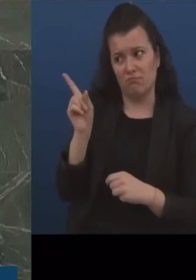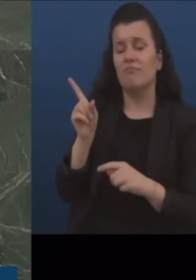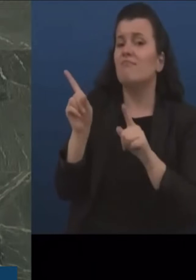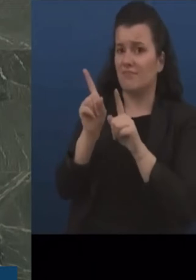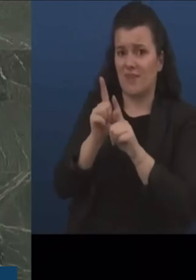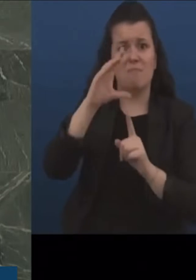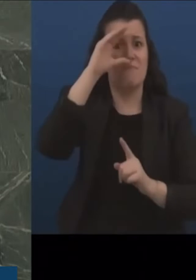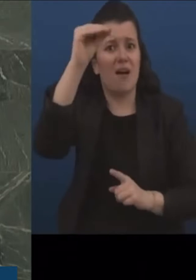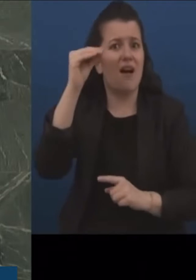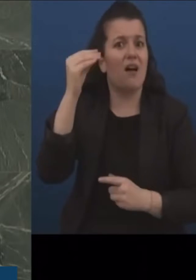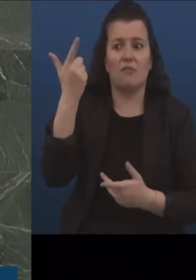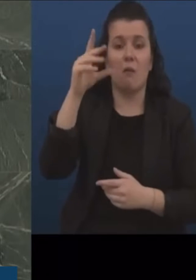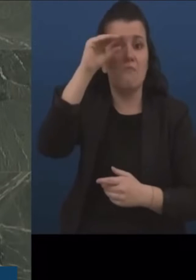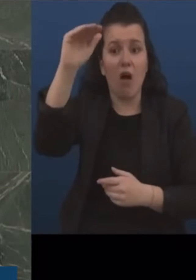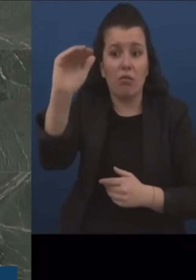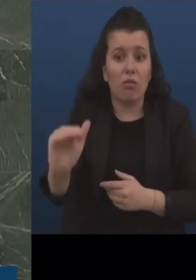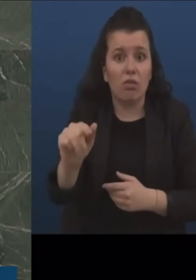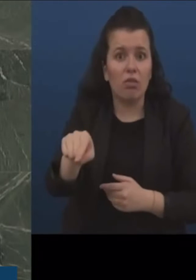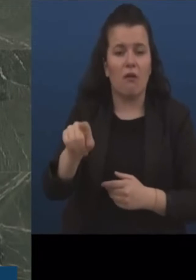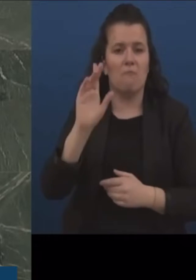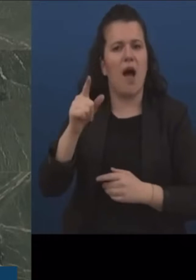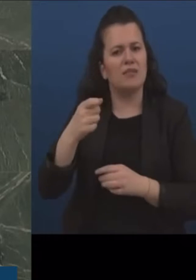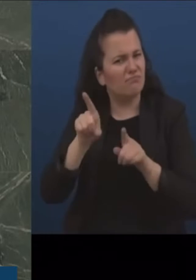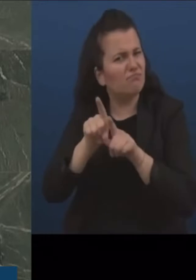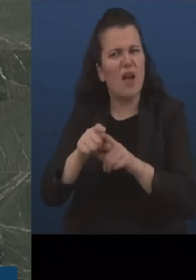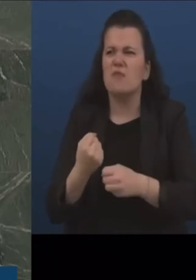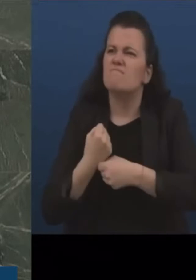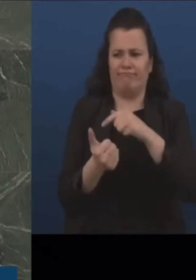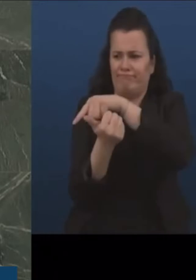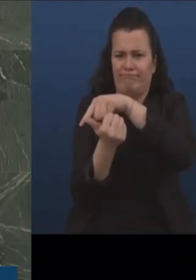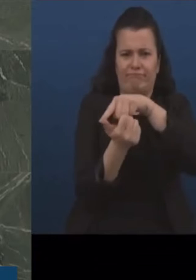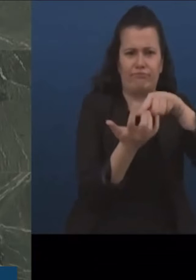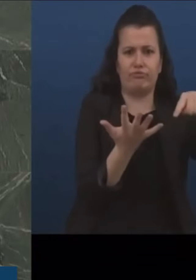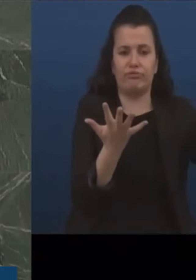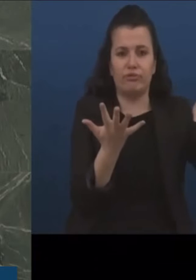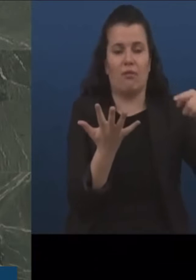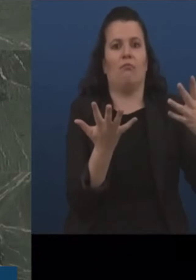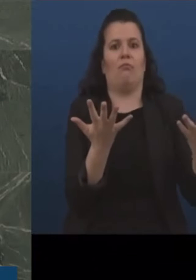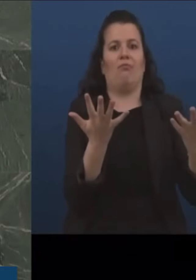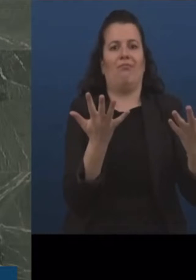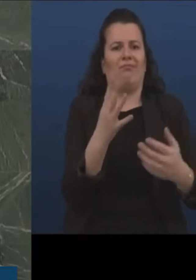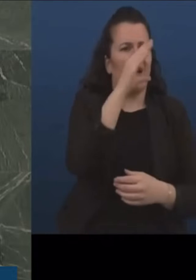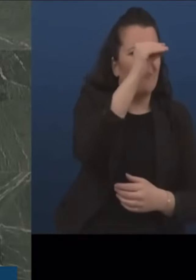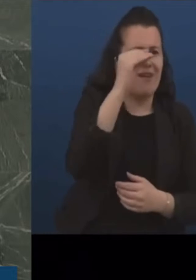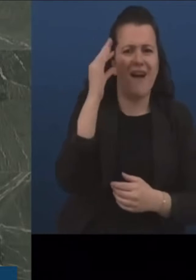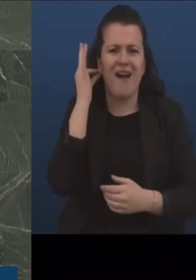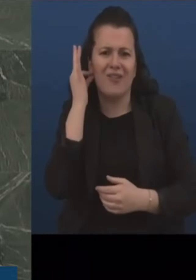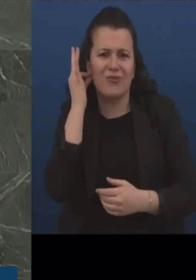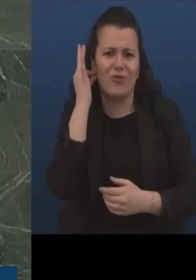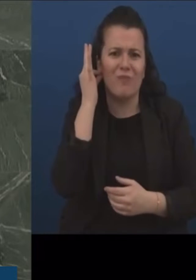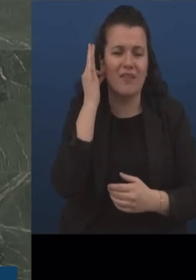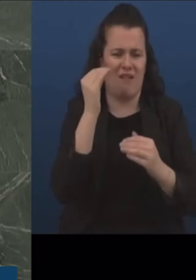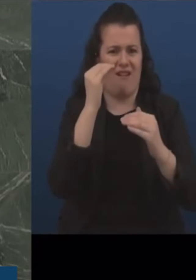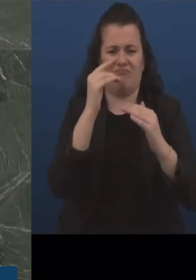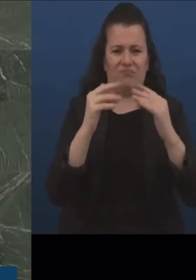wanaume na wavulana wanapaswa kupegania haki za wanawake na usawa wakijinsia. Kikao hicho kuhusu hali ya wanawake kinafanyika kwa